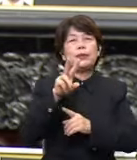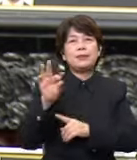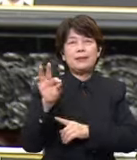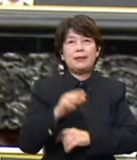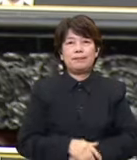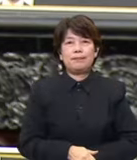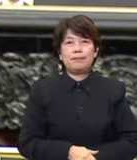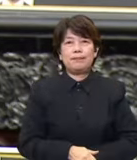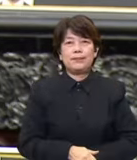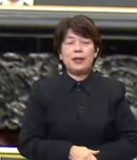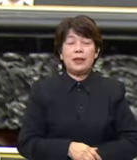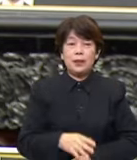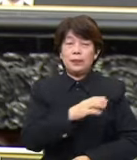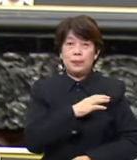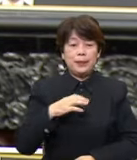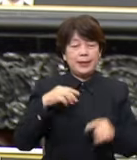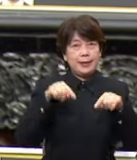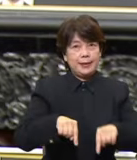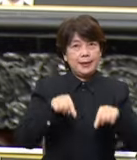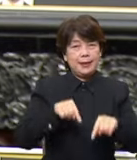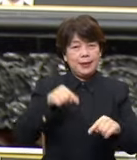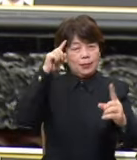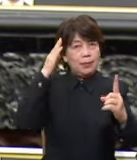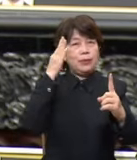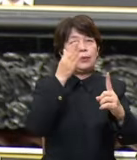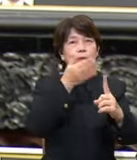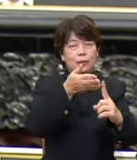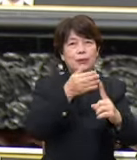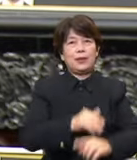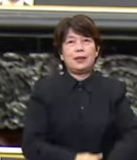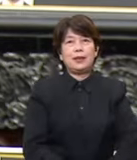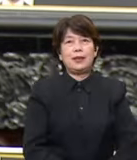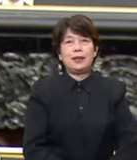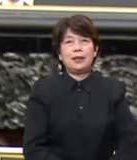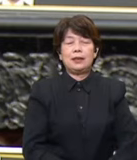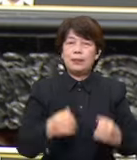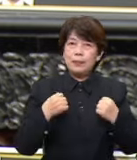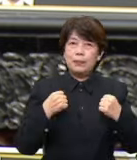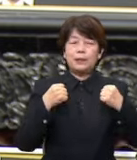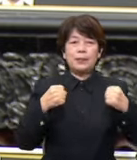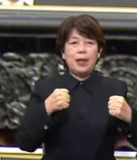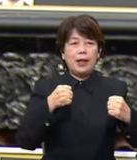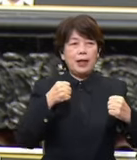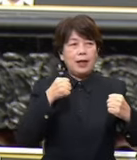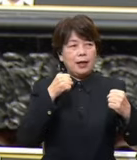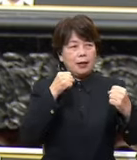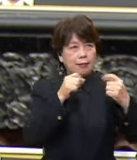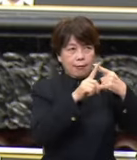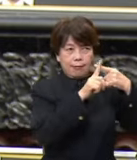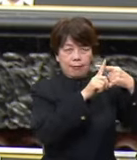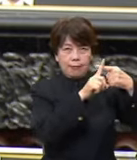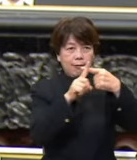Jawatan kuasa ini bertujuan antara lain memantau dan menangani aduan yang